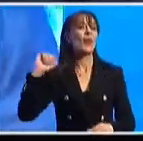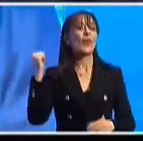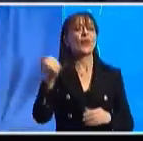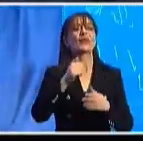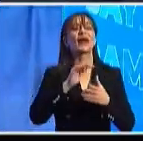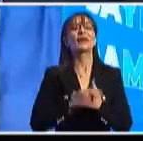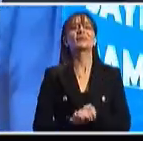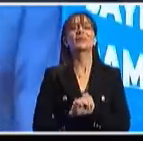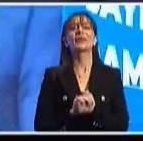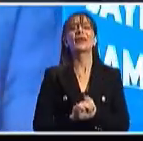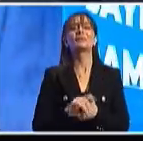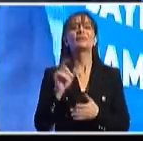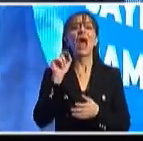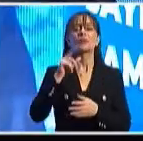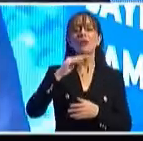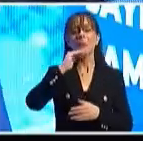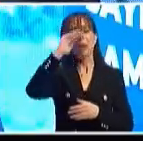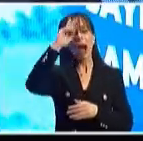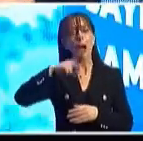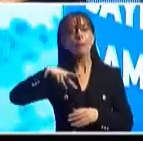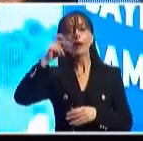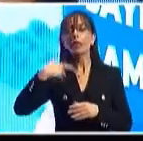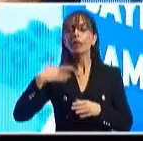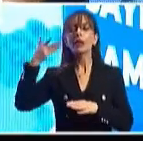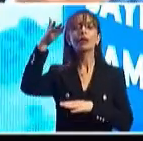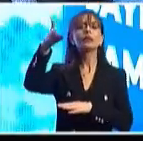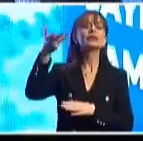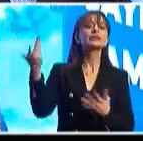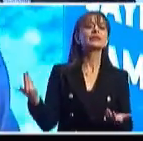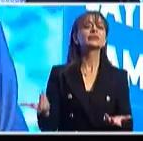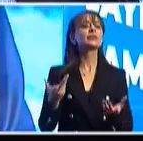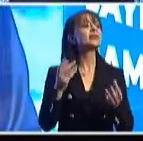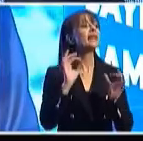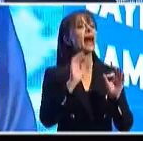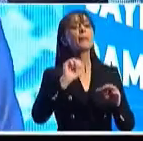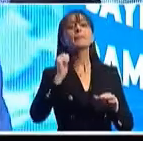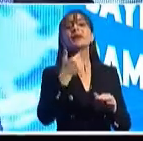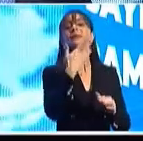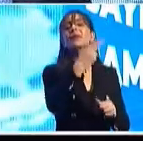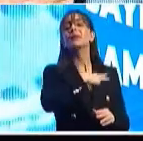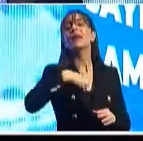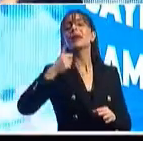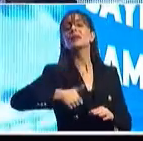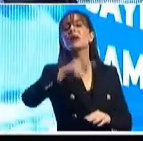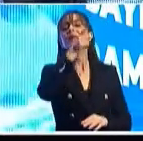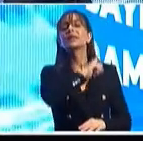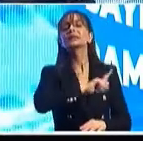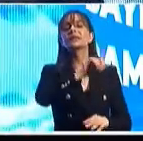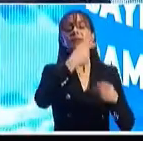Sultan'a gittiğimizde, Bayrampaşa'ya gittiğimizde de hem kıymetli belediye başkan adayımızdan hem de bizlerden bu hattı